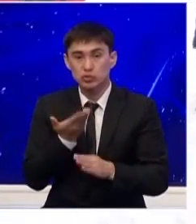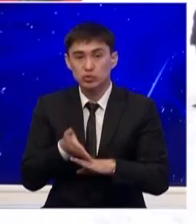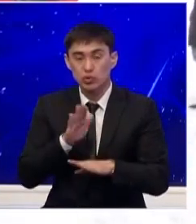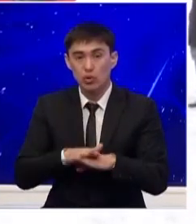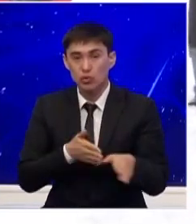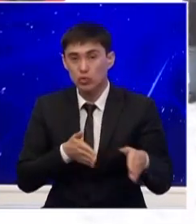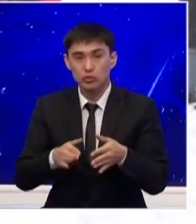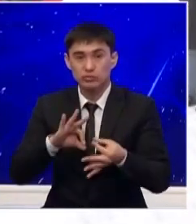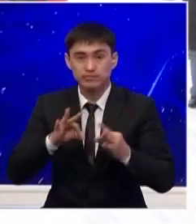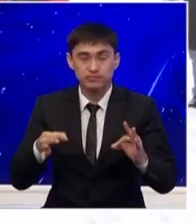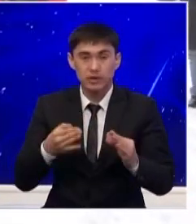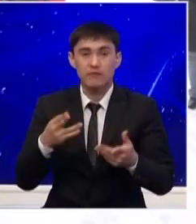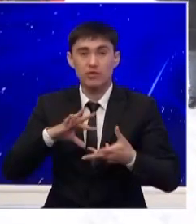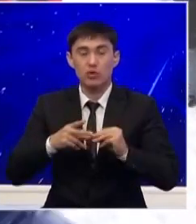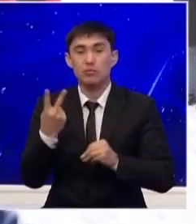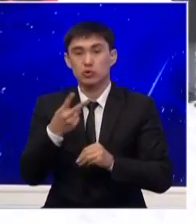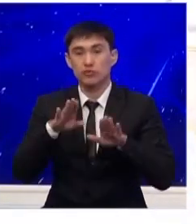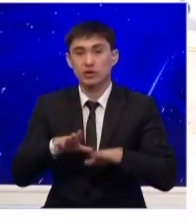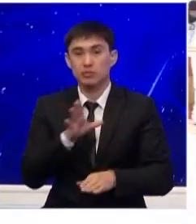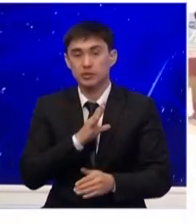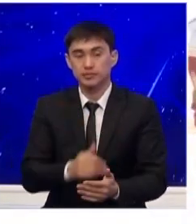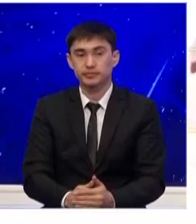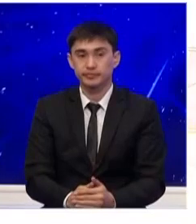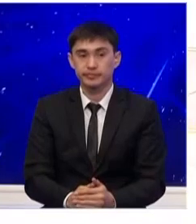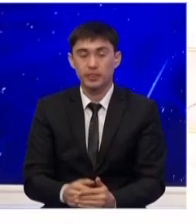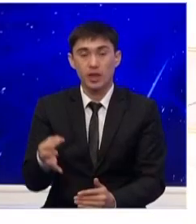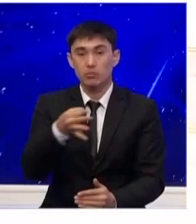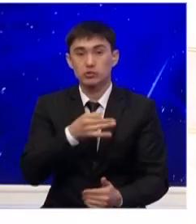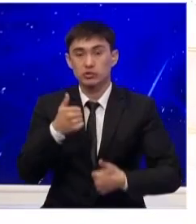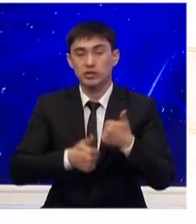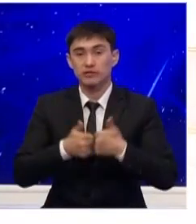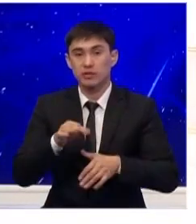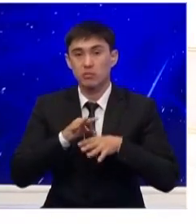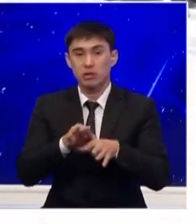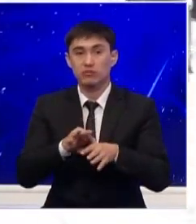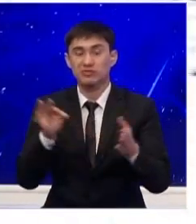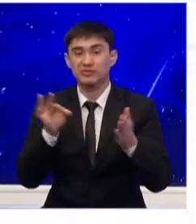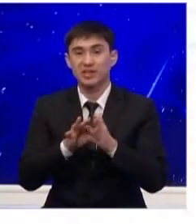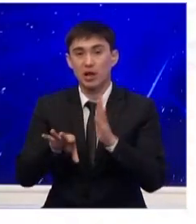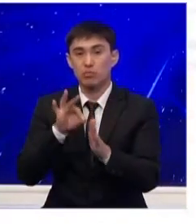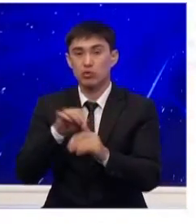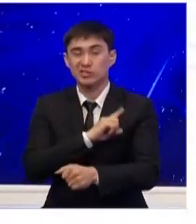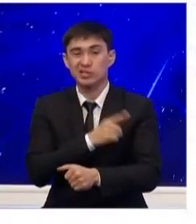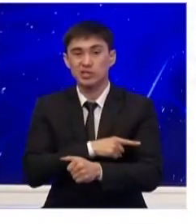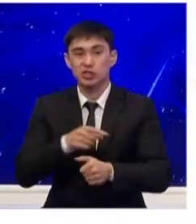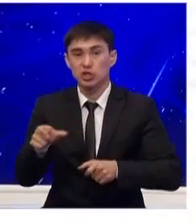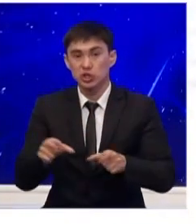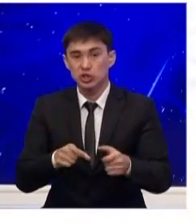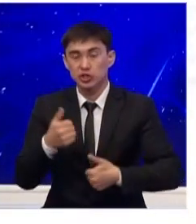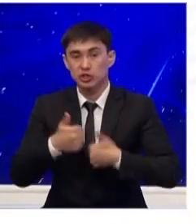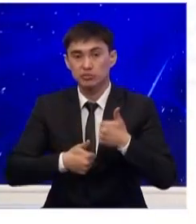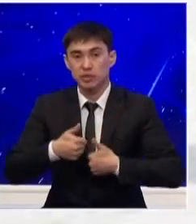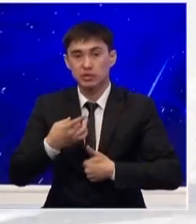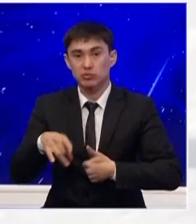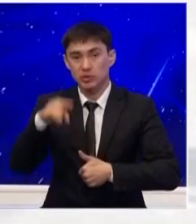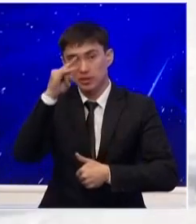показалась сложной. В итоге я пришел вторым. Областное соревнование проводится с целью отбора сильнейших лыжников на чемпионат